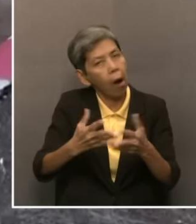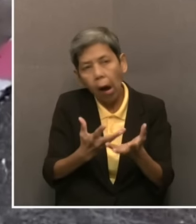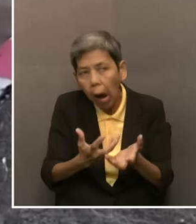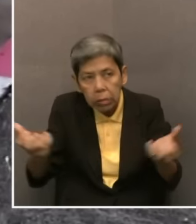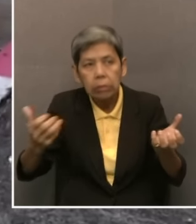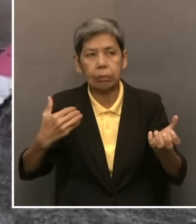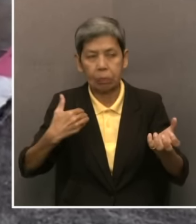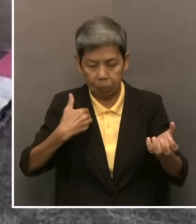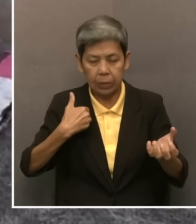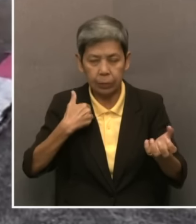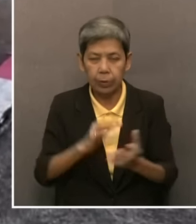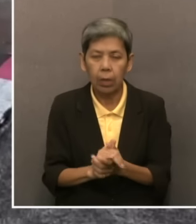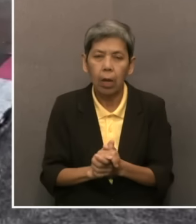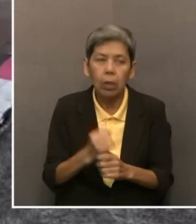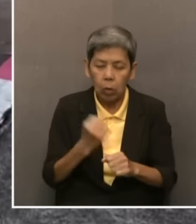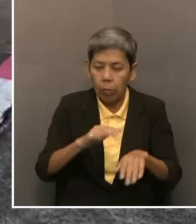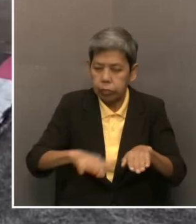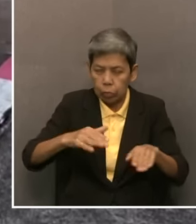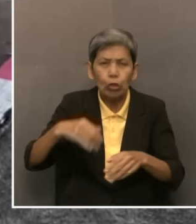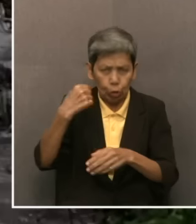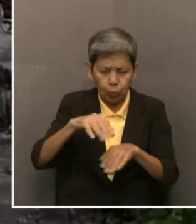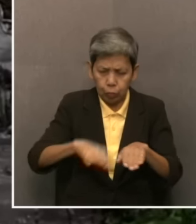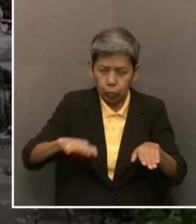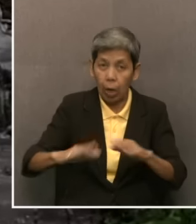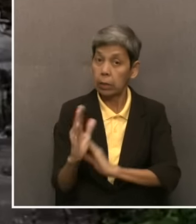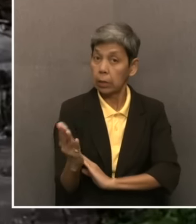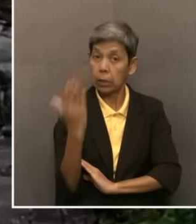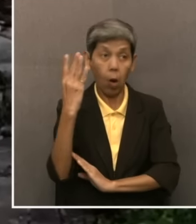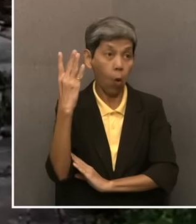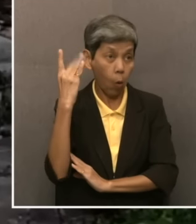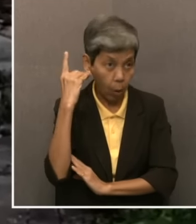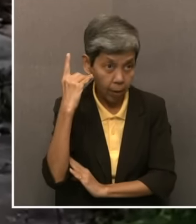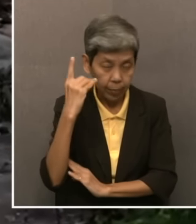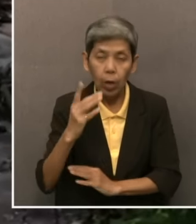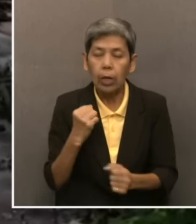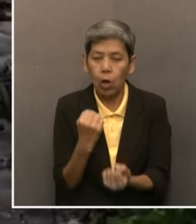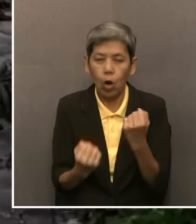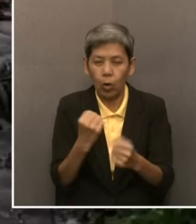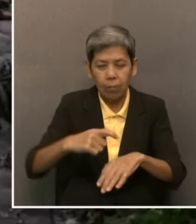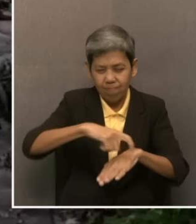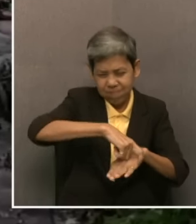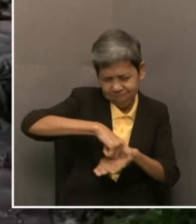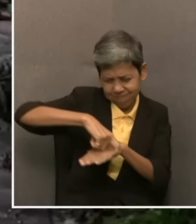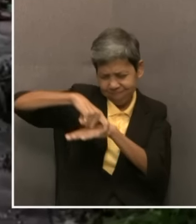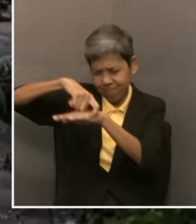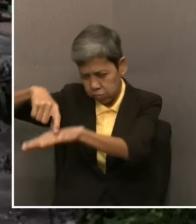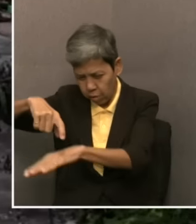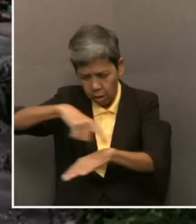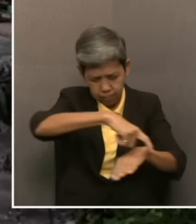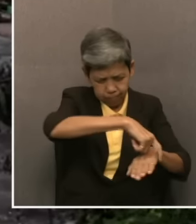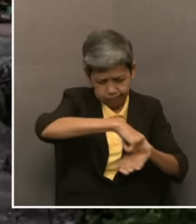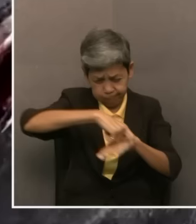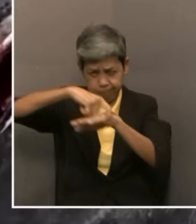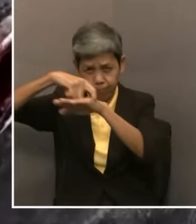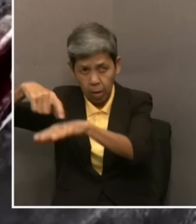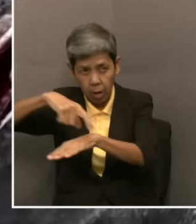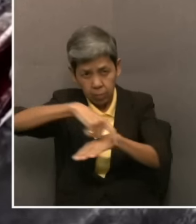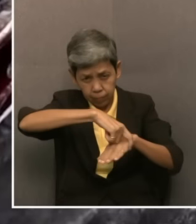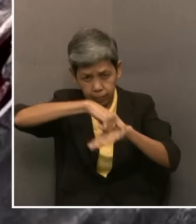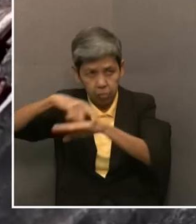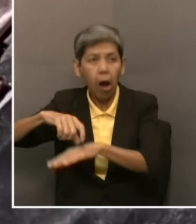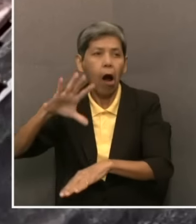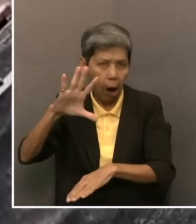ายและติดค้างอยู่เกือบ10คันเช้าวันนี้ค่ะเจ้าหน้าที่ก็ได้นำรถเครนมายกรถที่ติดอยู่โดยนำออกมาได้แล้ว5